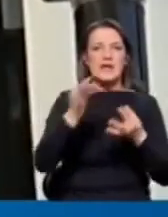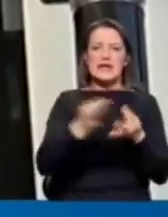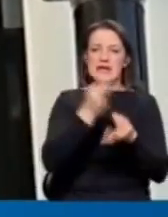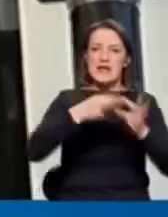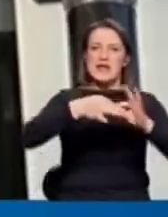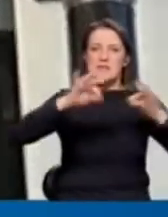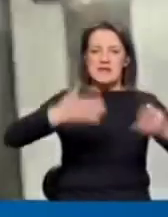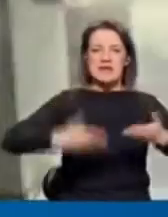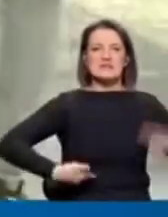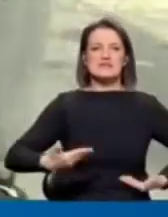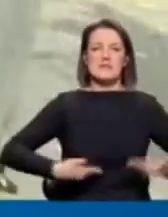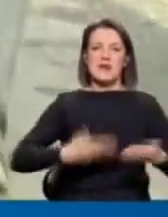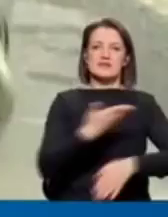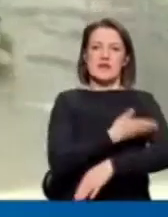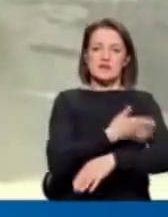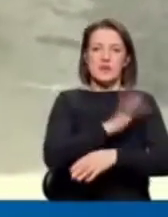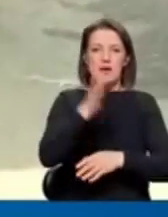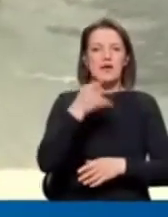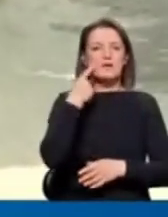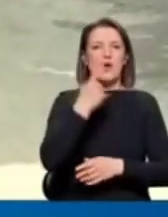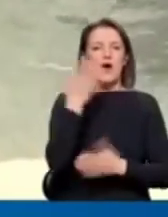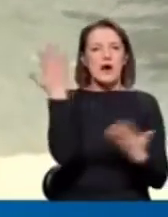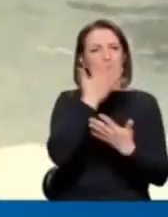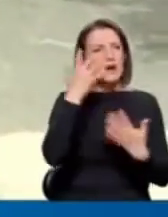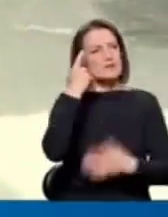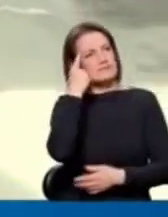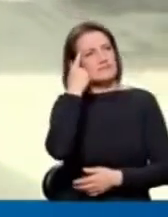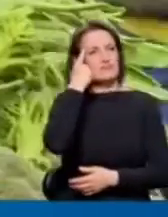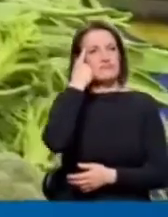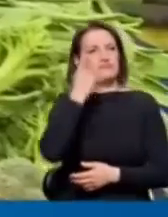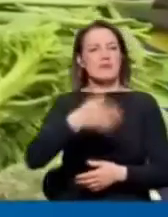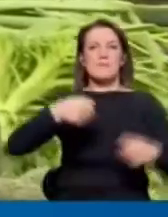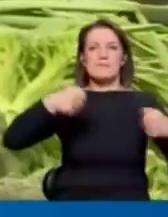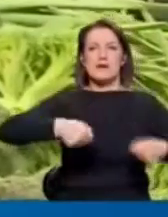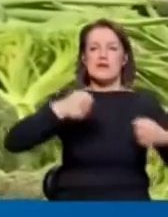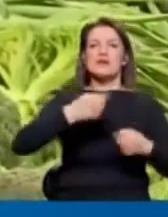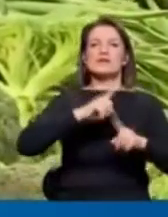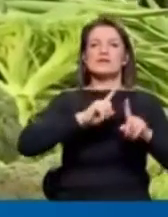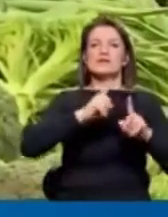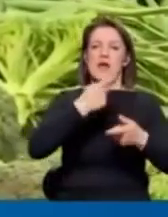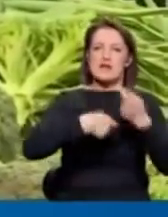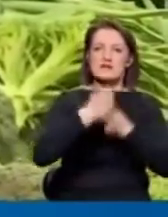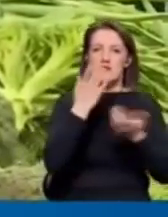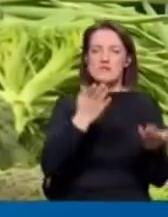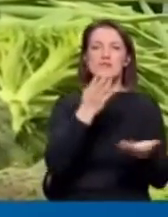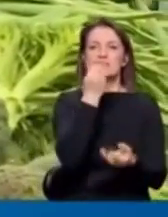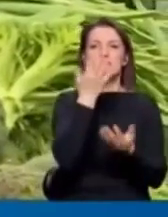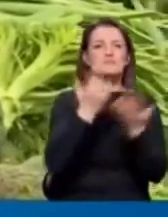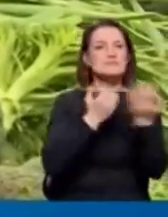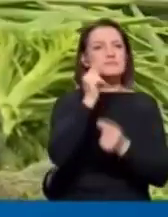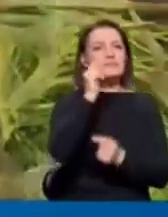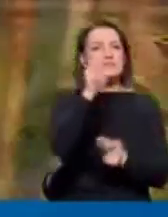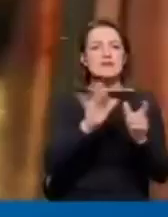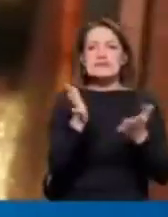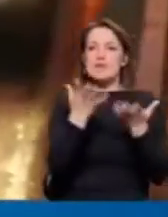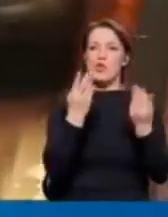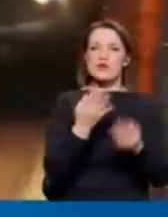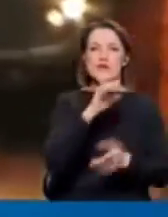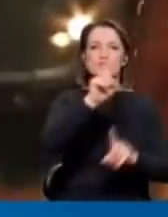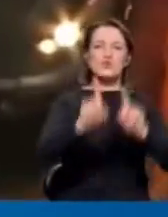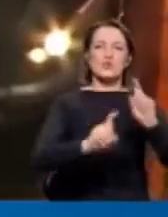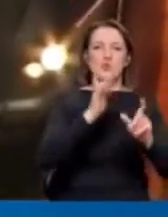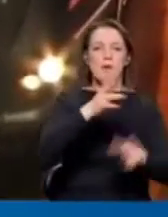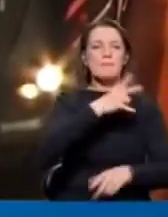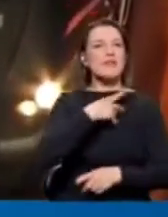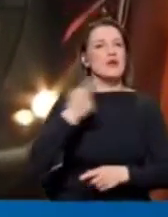hizmet sektörüne yansımaları kara kara Düşündürdü pazarda esnafta tüketici de nasıl olacak diye soruyor